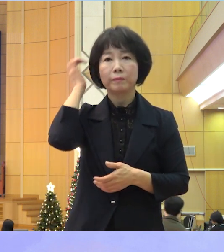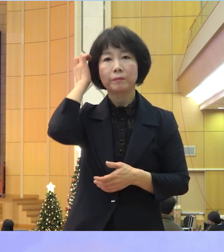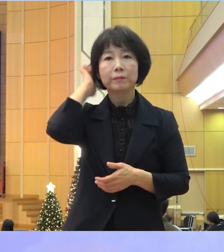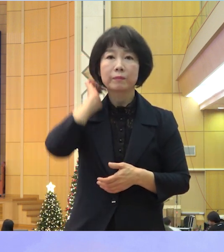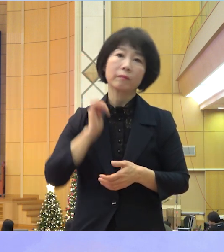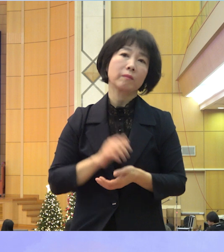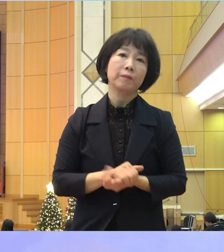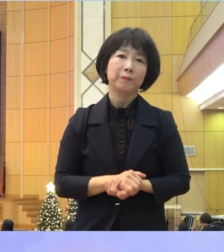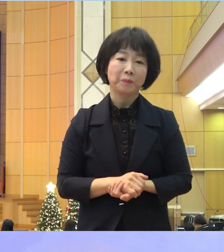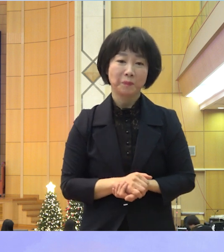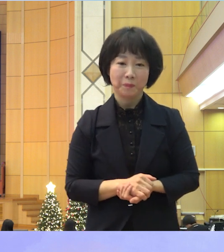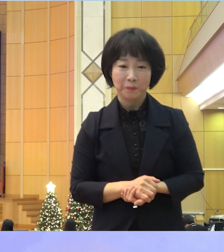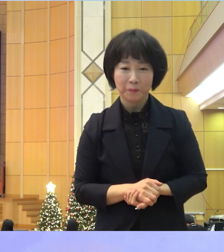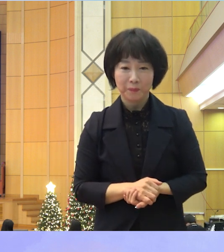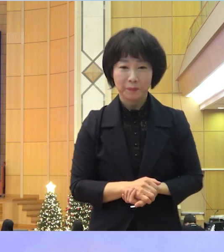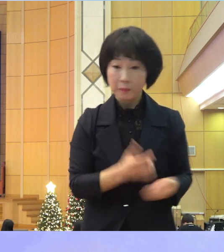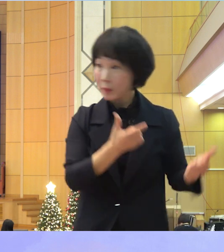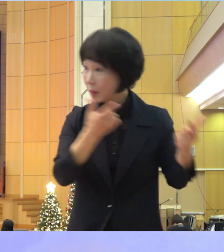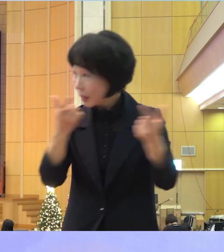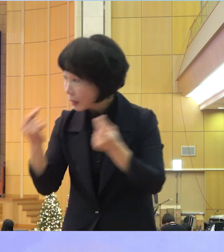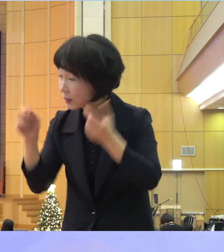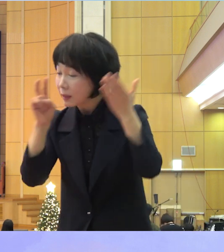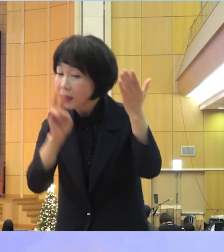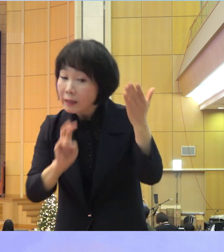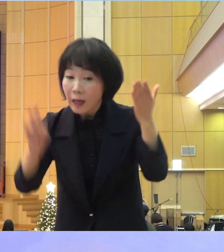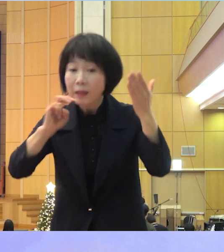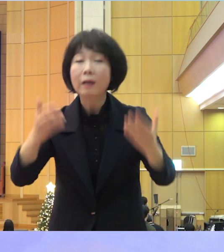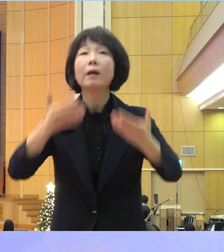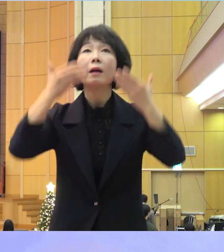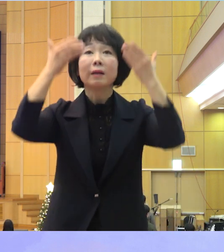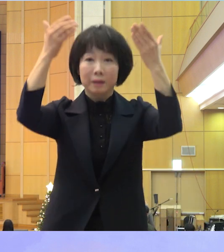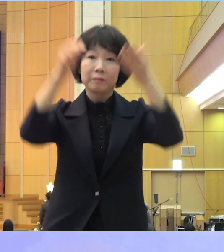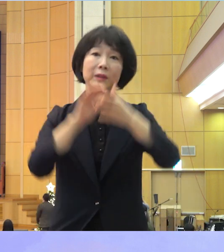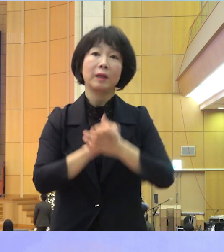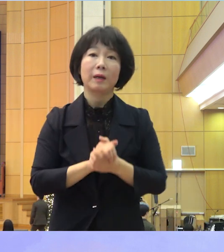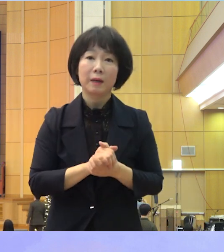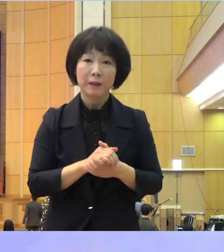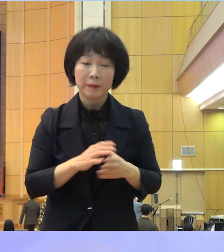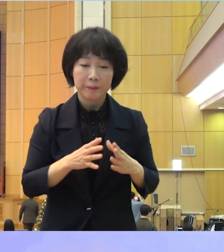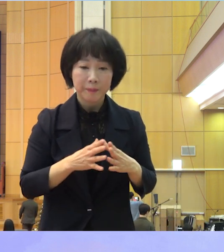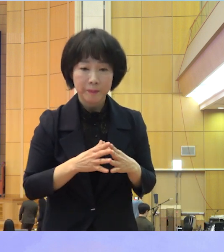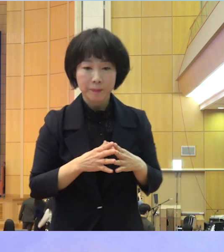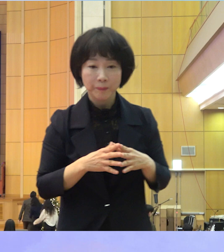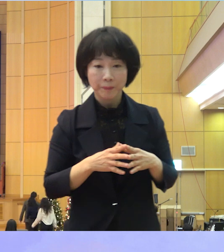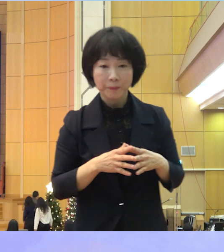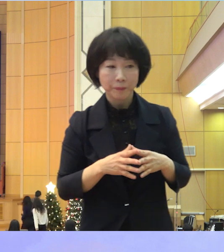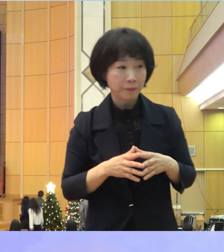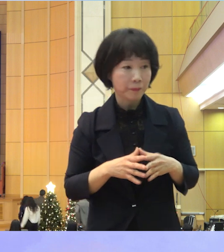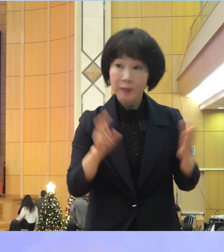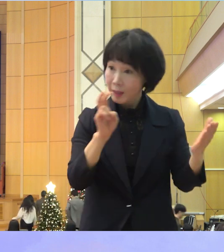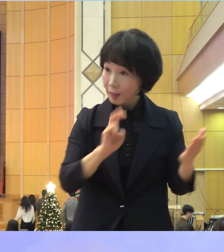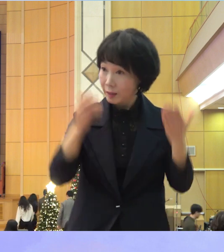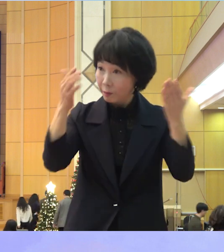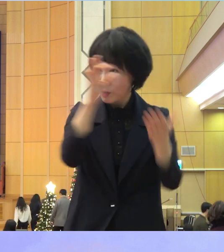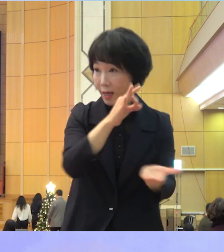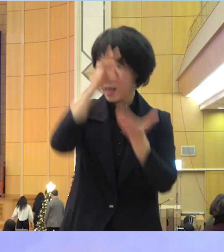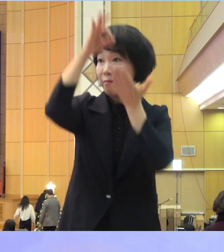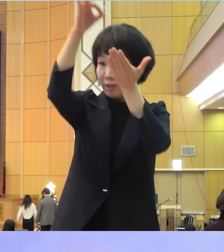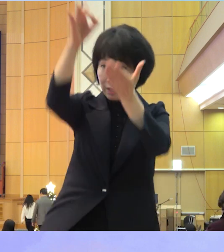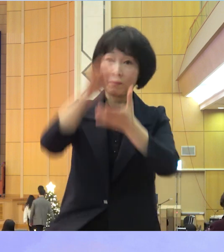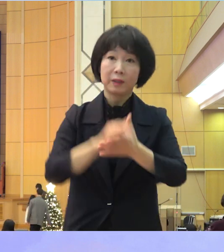고통의 멍에 벗으려고 찬양하면서 예물을 드리겠습니다.